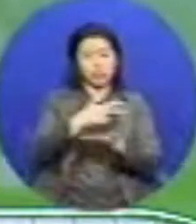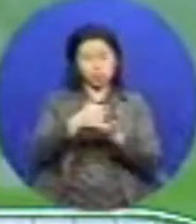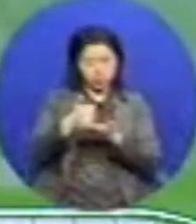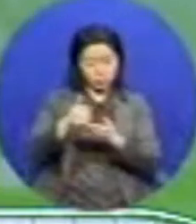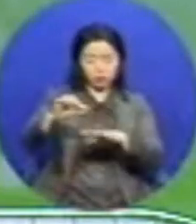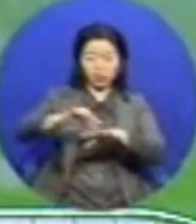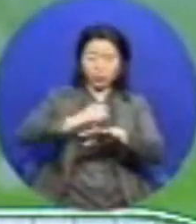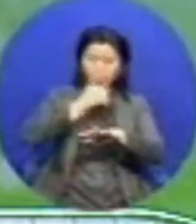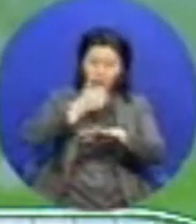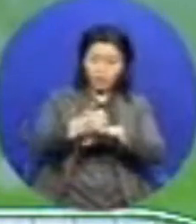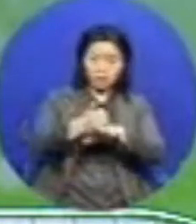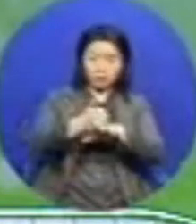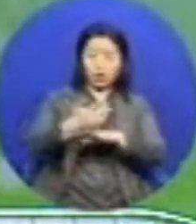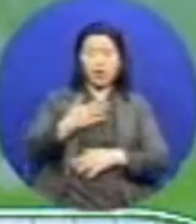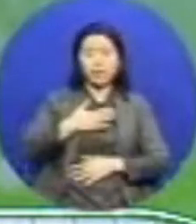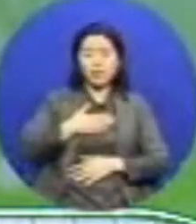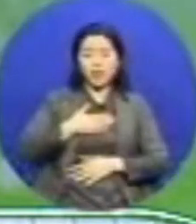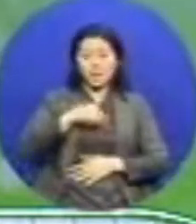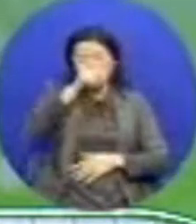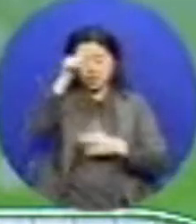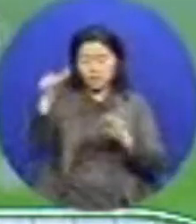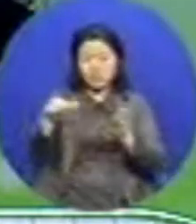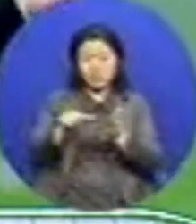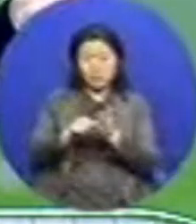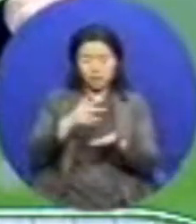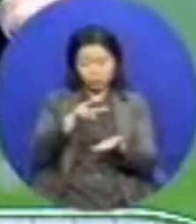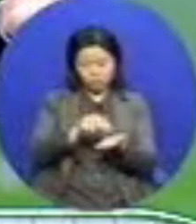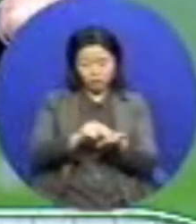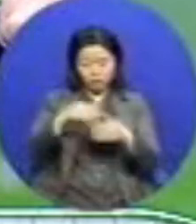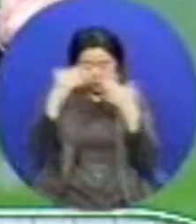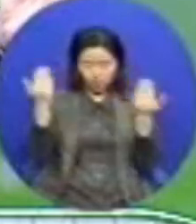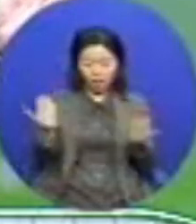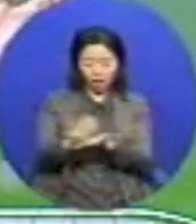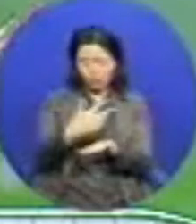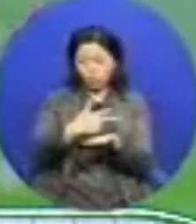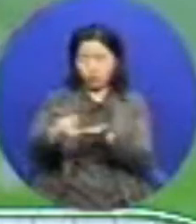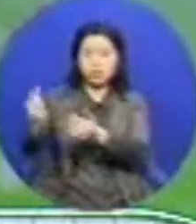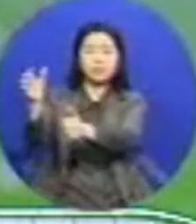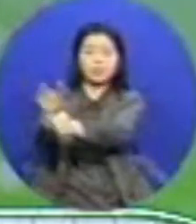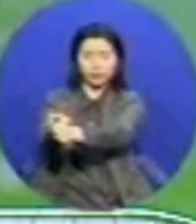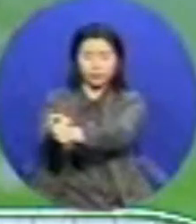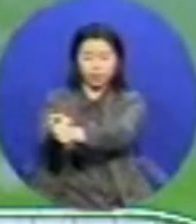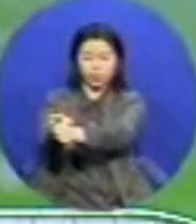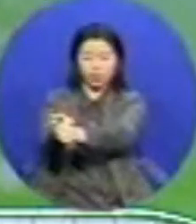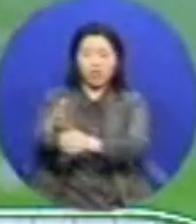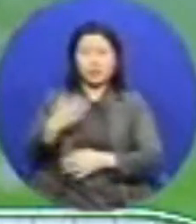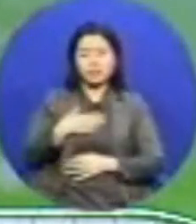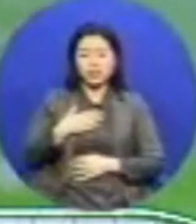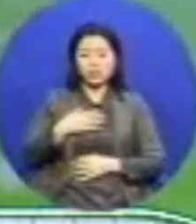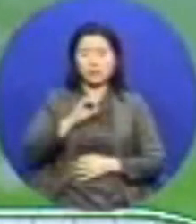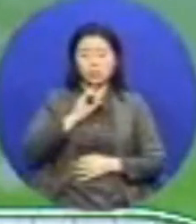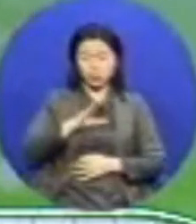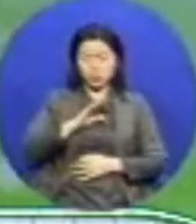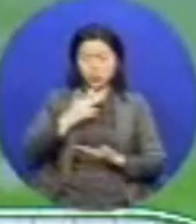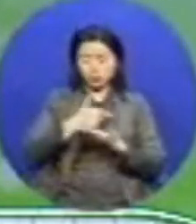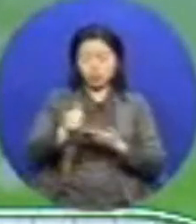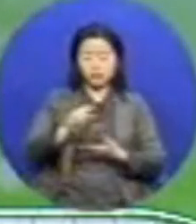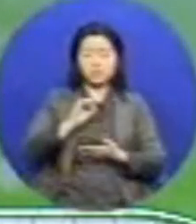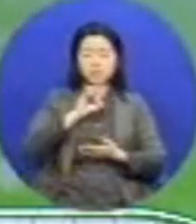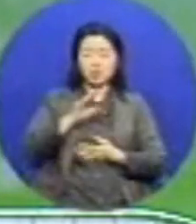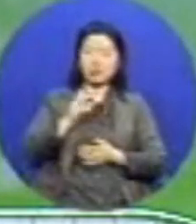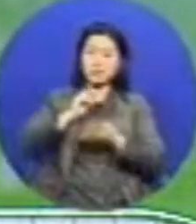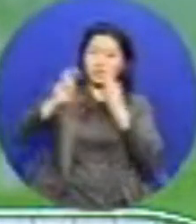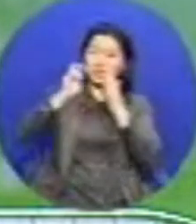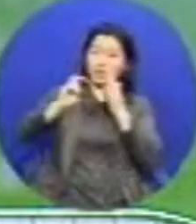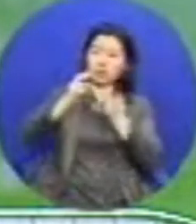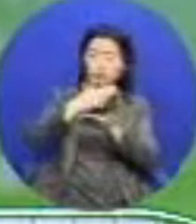이십니다 내 인생의 문제는 이제 다 주님의 것입니다 저는 오직 주님을 자녀 하고 주님만 바라보고